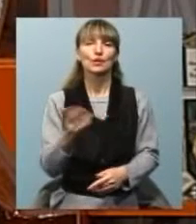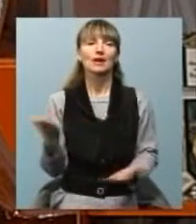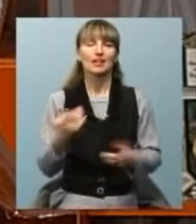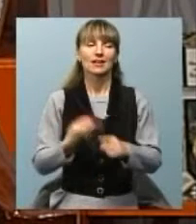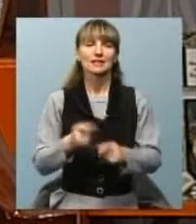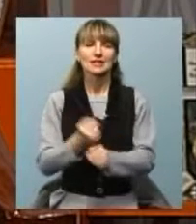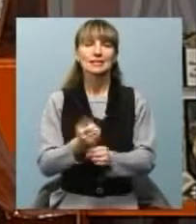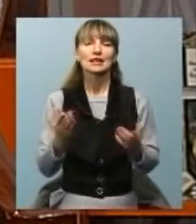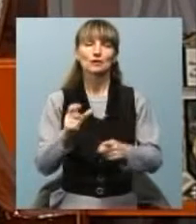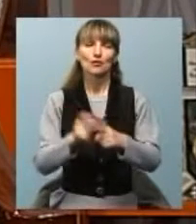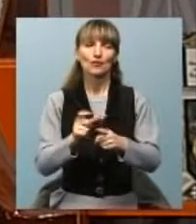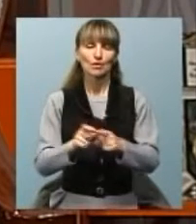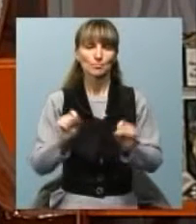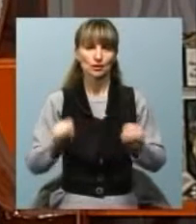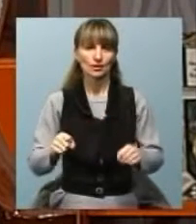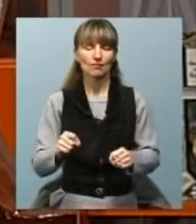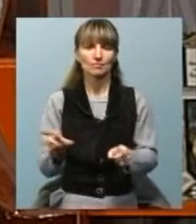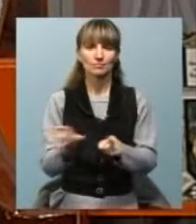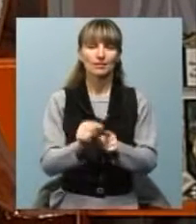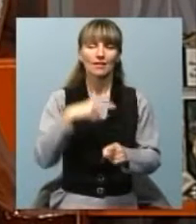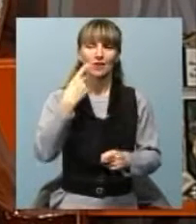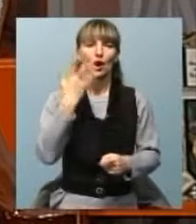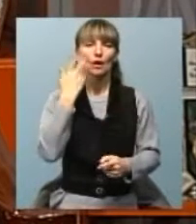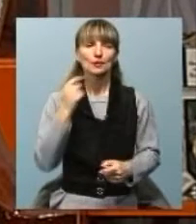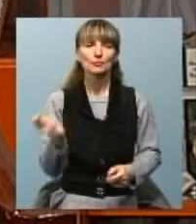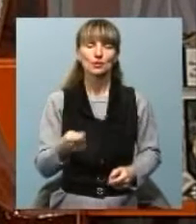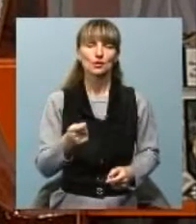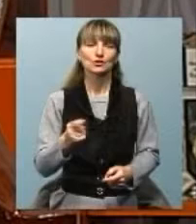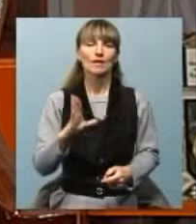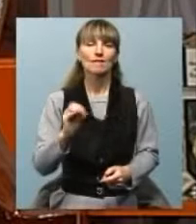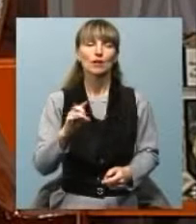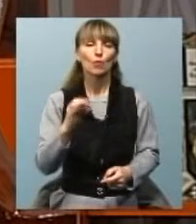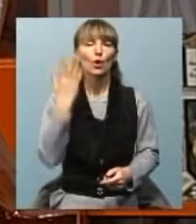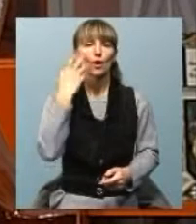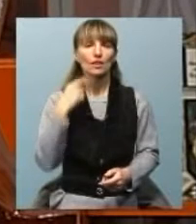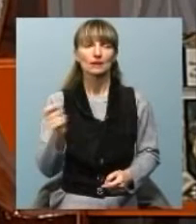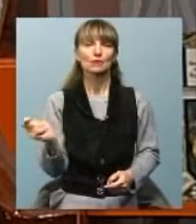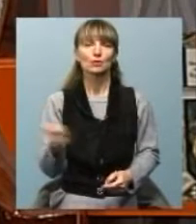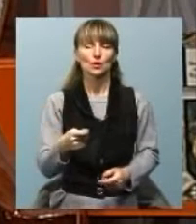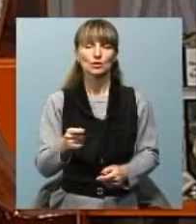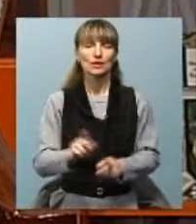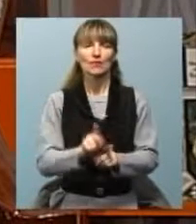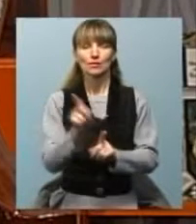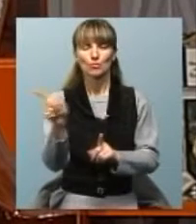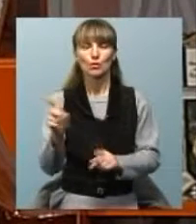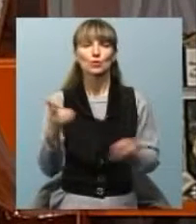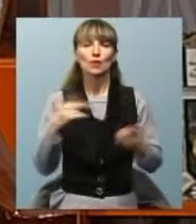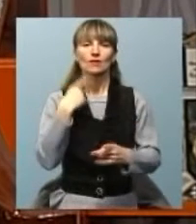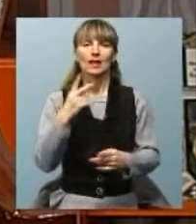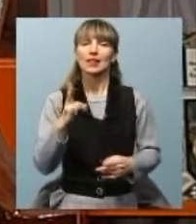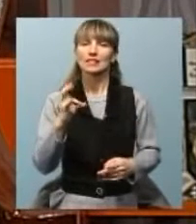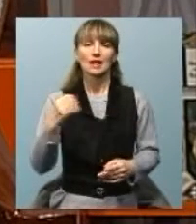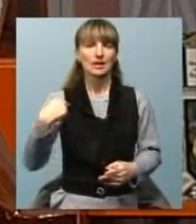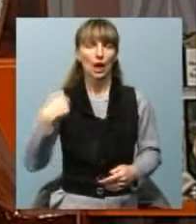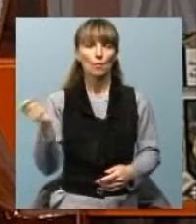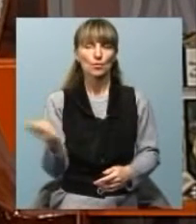робиться? З якими словами, можливо, примовляється, коли б'єш людину вербою? Коли б'єш людину вербою, то треба казати «не я б'ю, верба